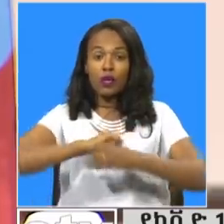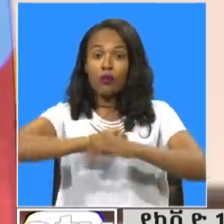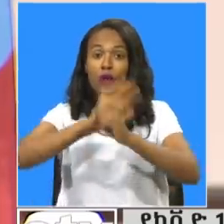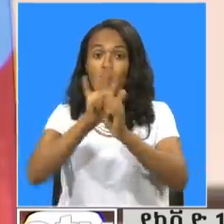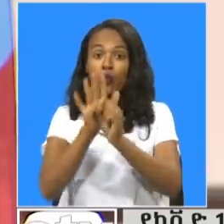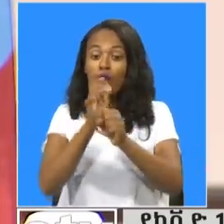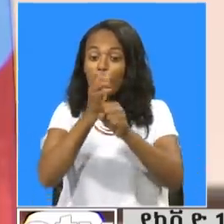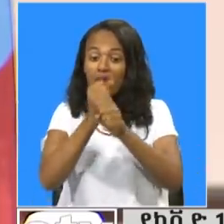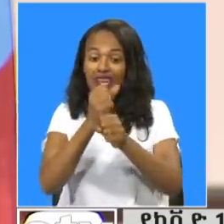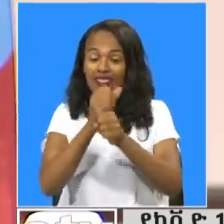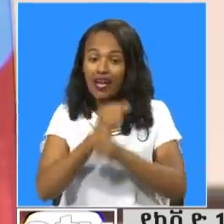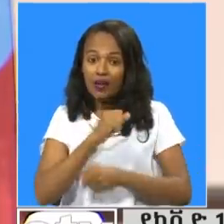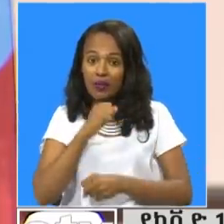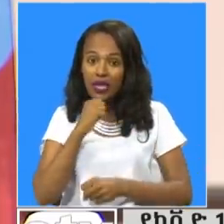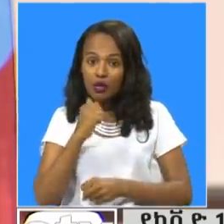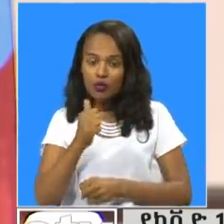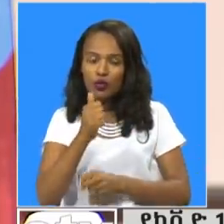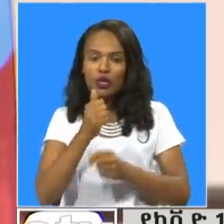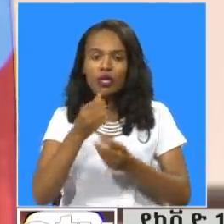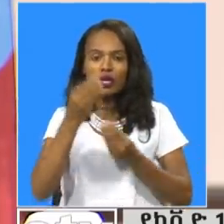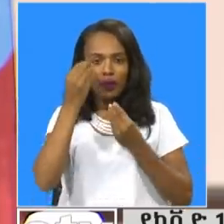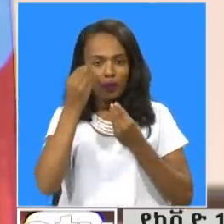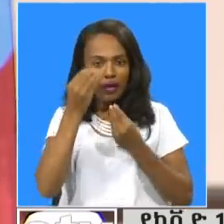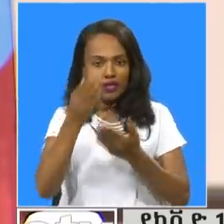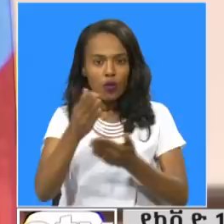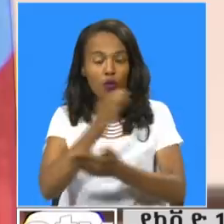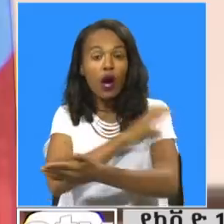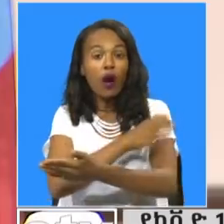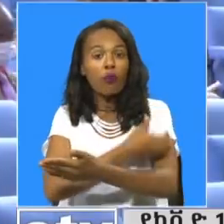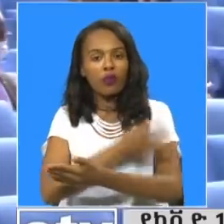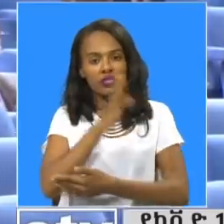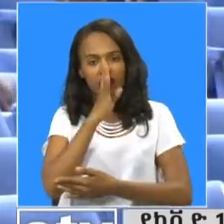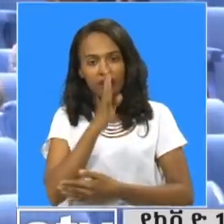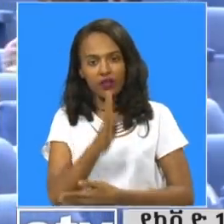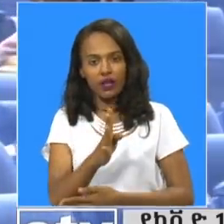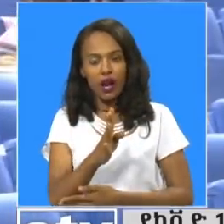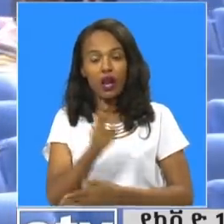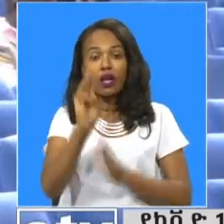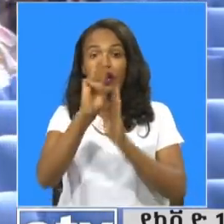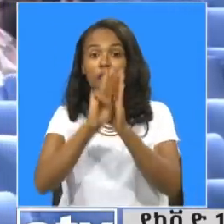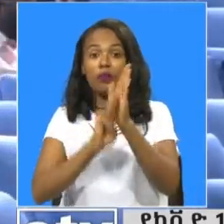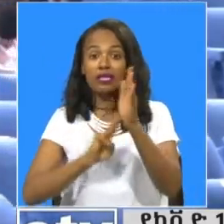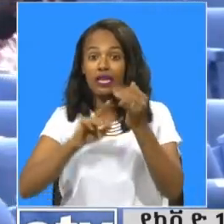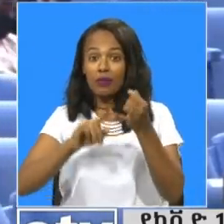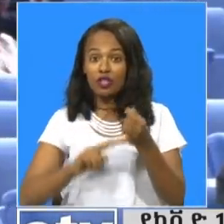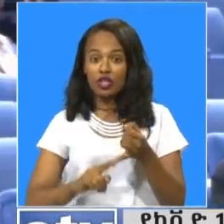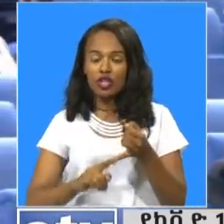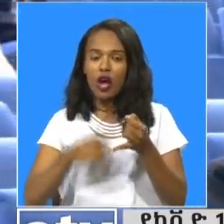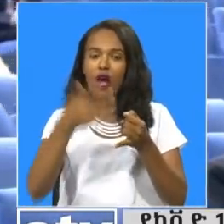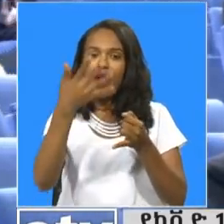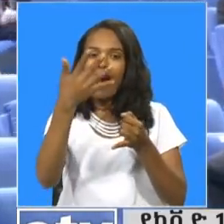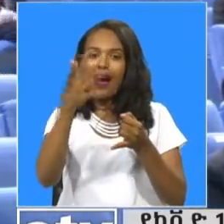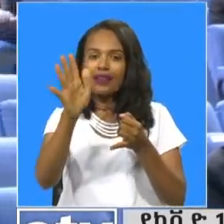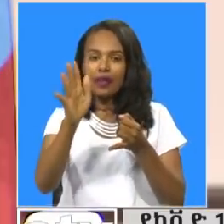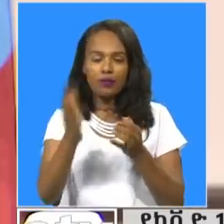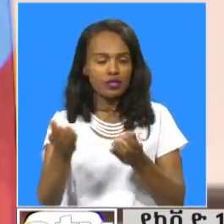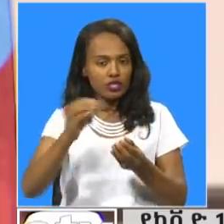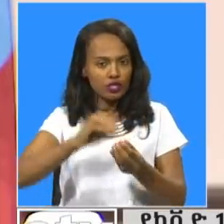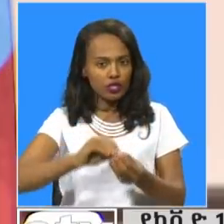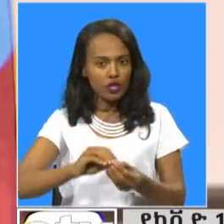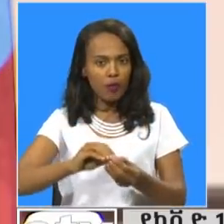በኮሮና መያዝ አለመያዙን የሚያሳውቅ ካፓሲቲ ፈጥረናል። በሰኔ ወር መጨረሻ 15